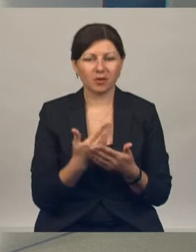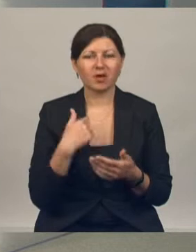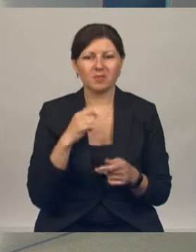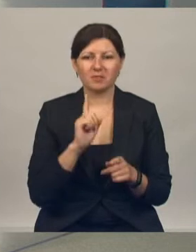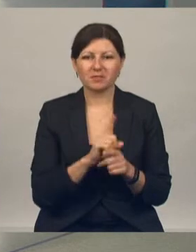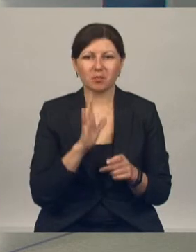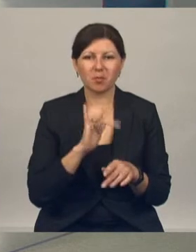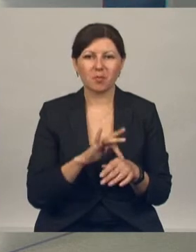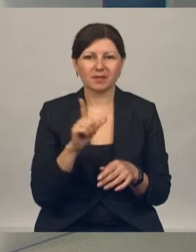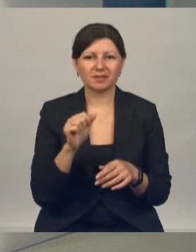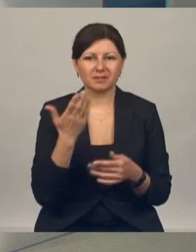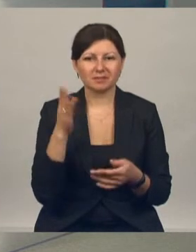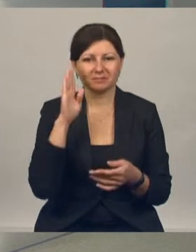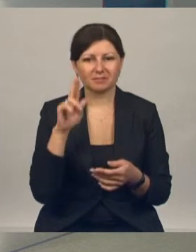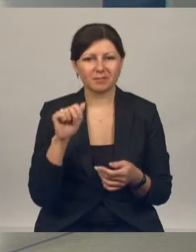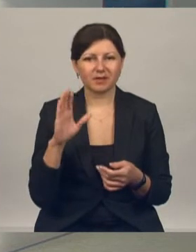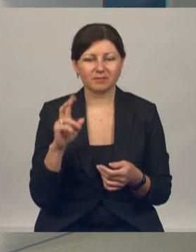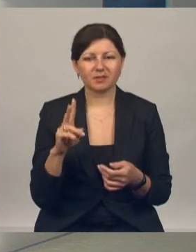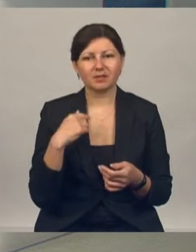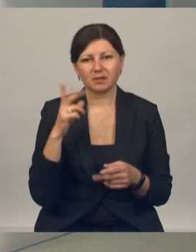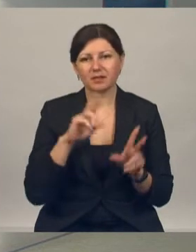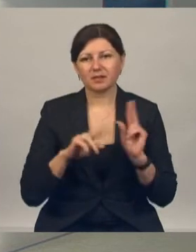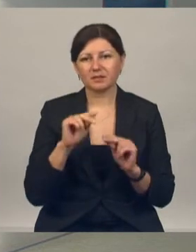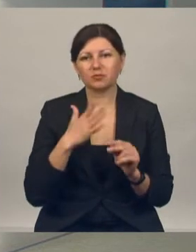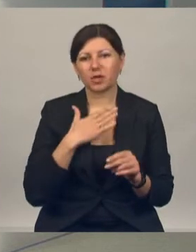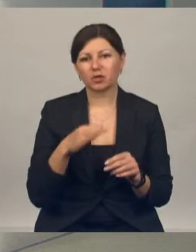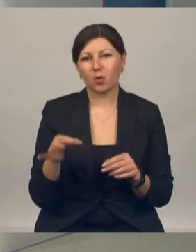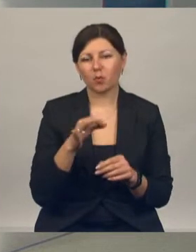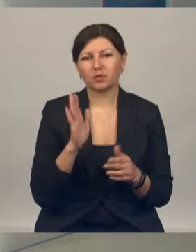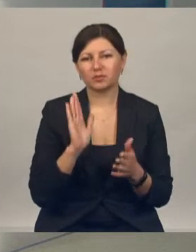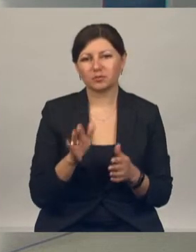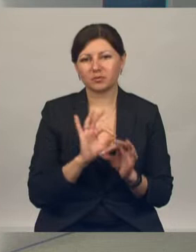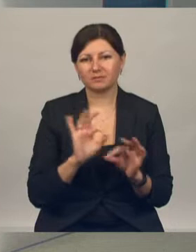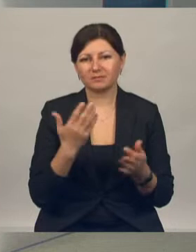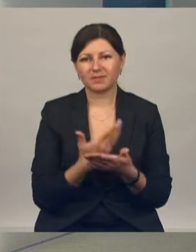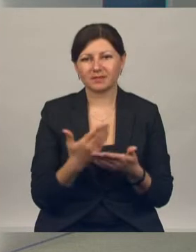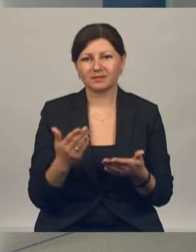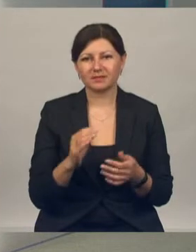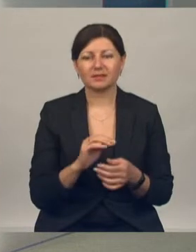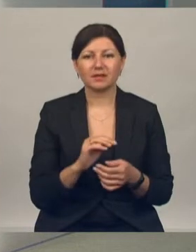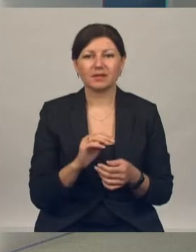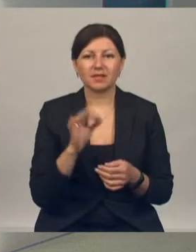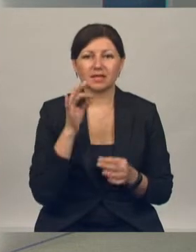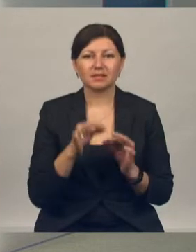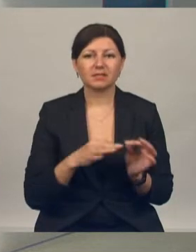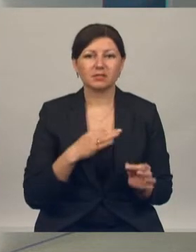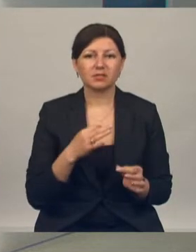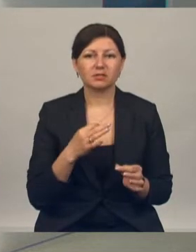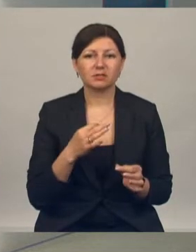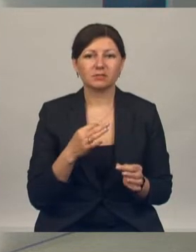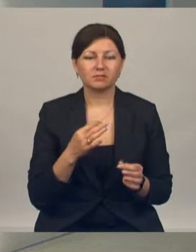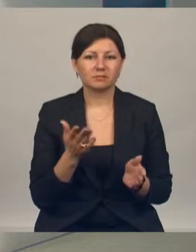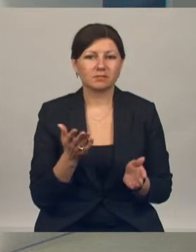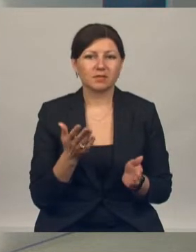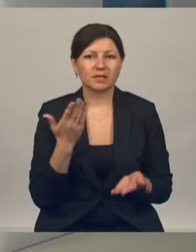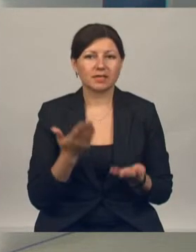болеть за Павла. Надеемся, что наша область будет представлена достойно, безусловно. Скажите, очевидно,